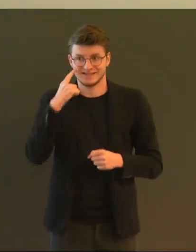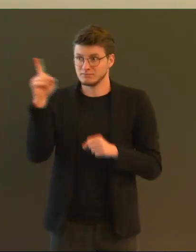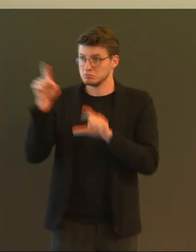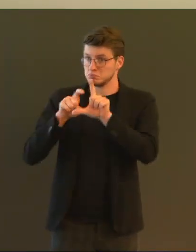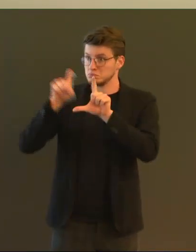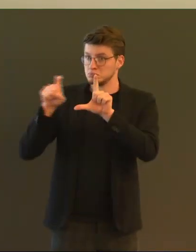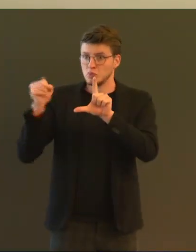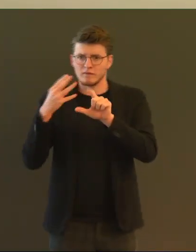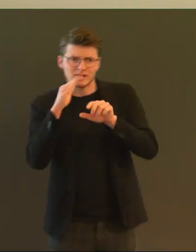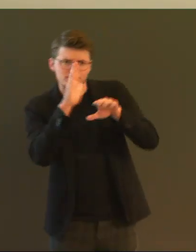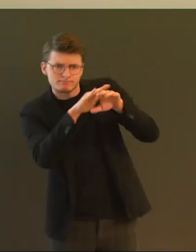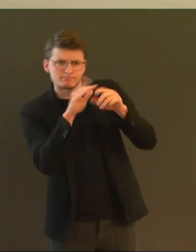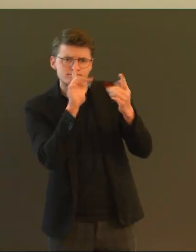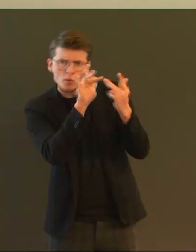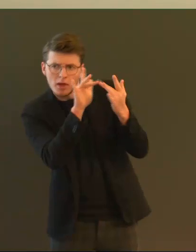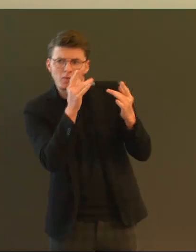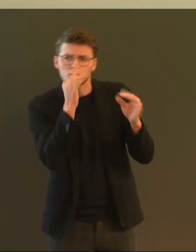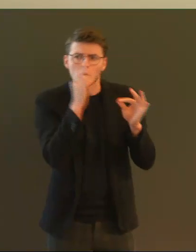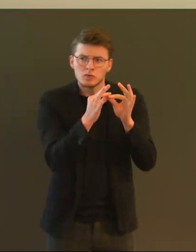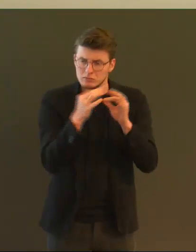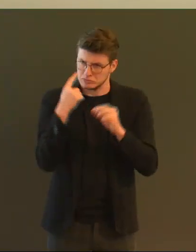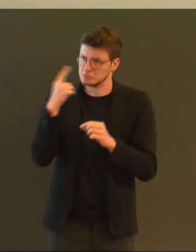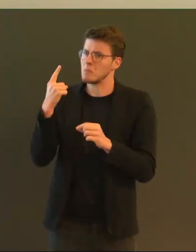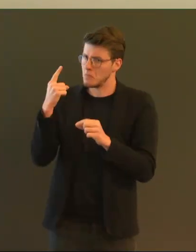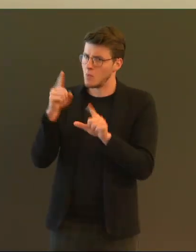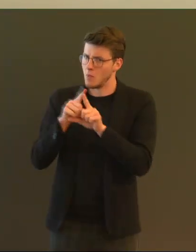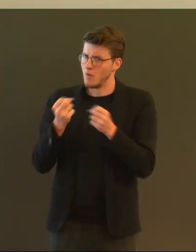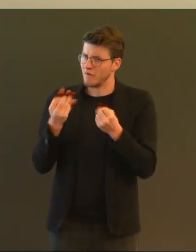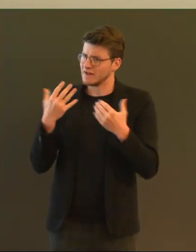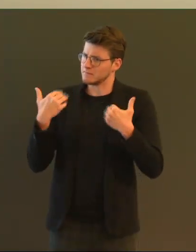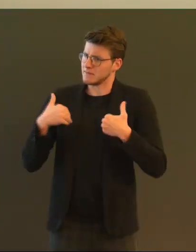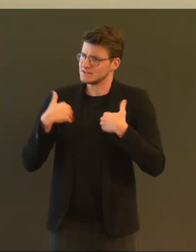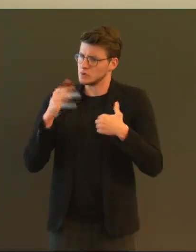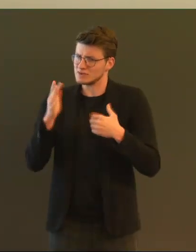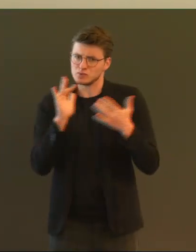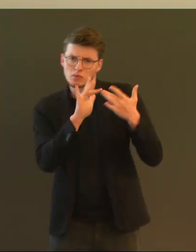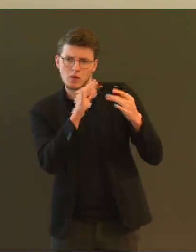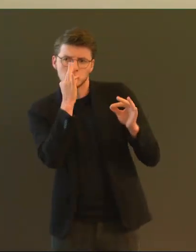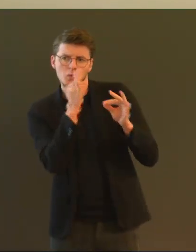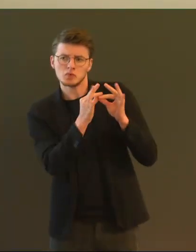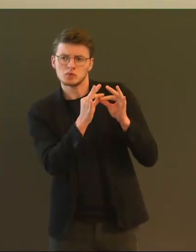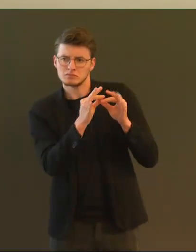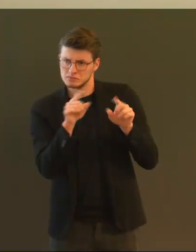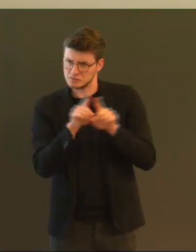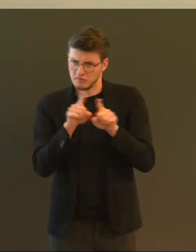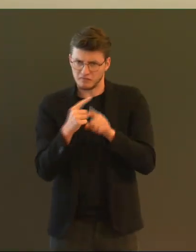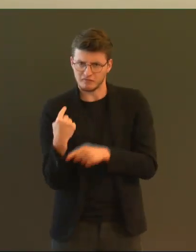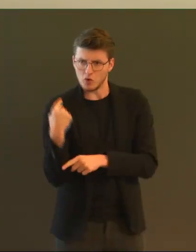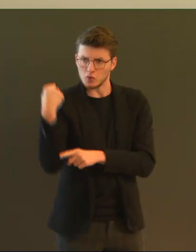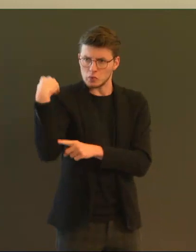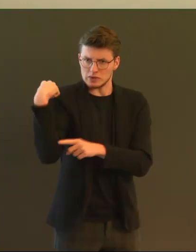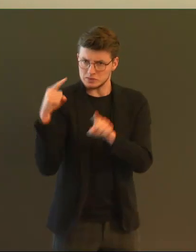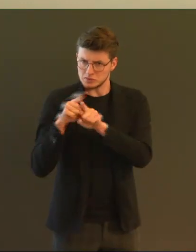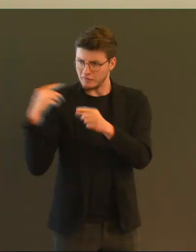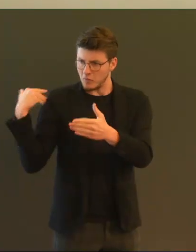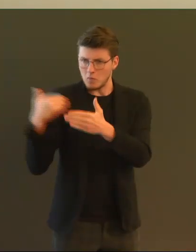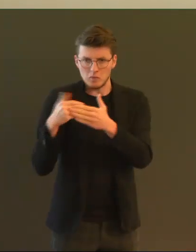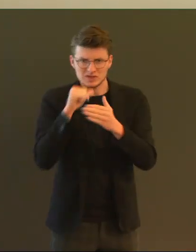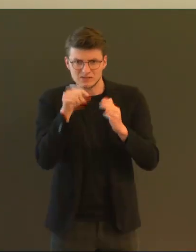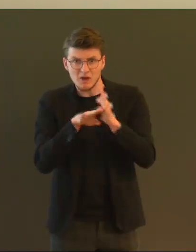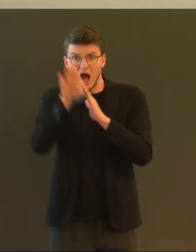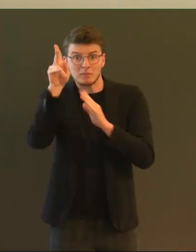bij de huisarts vrij stabiel blijft in de voorbije week en is er niet echt een verhoging waar te nemen